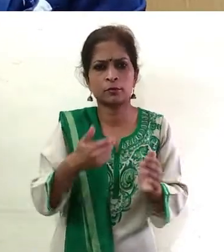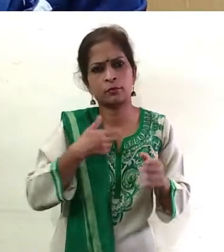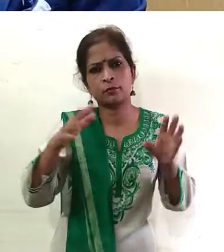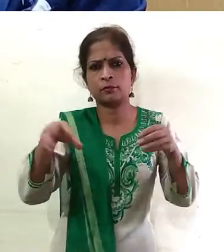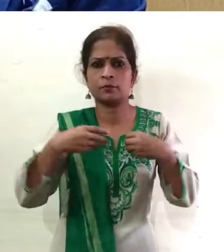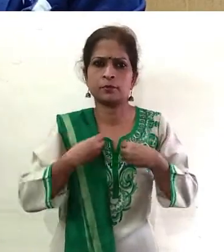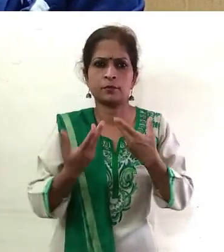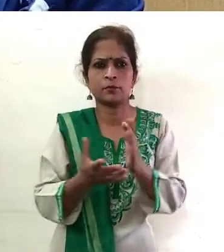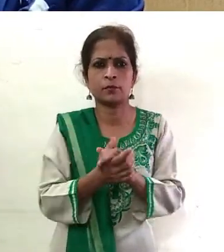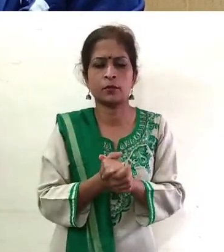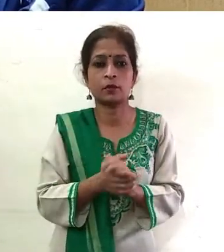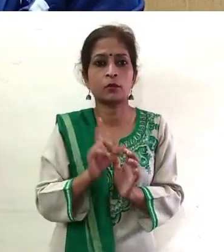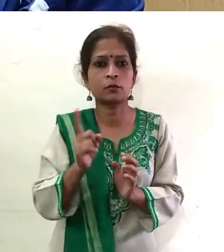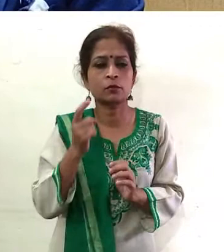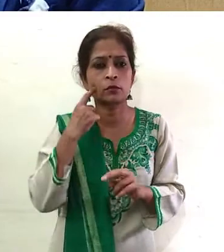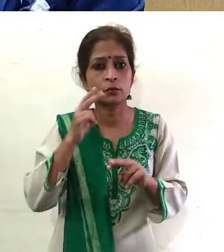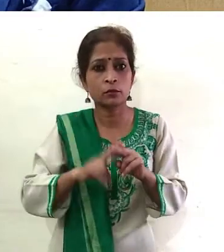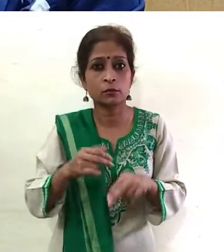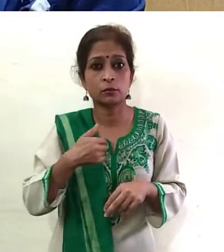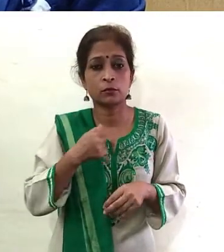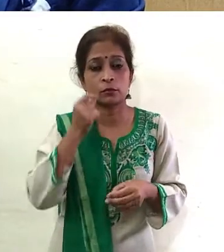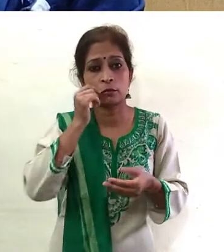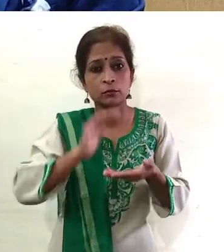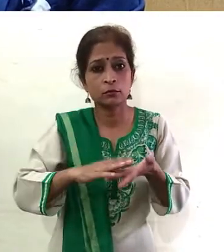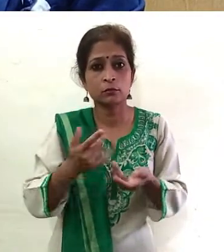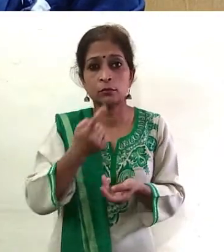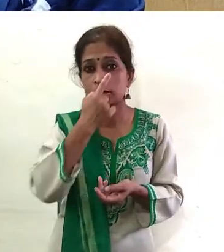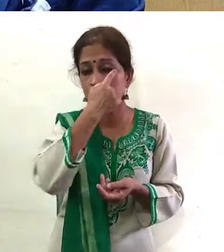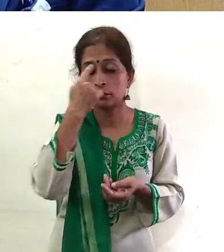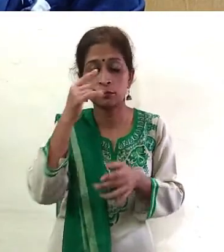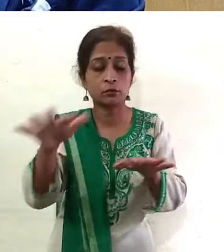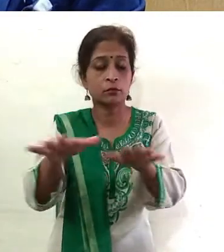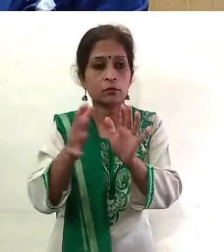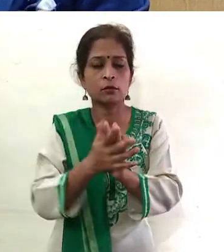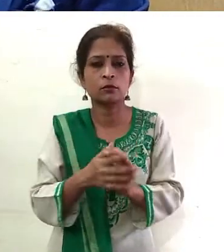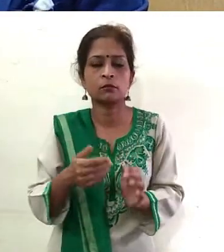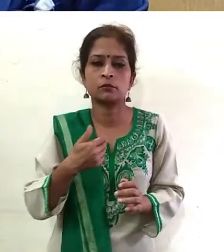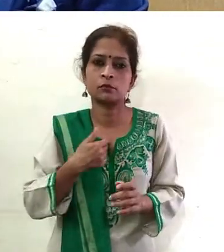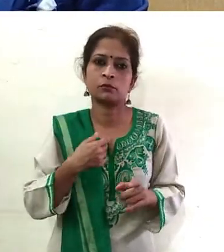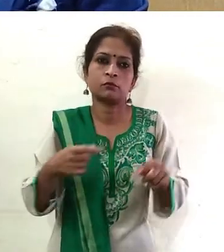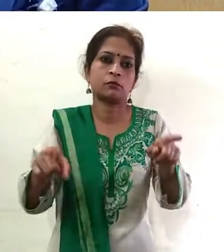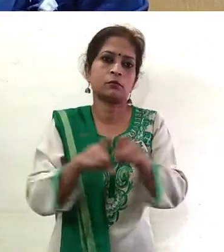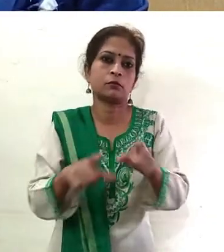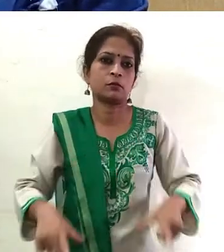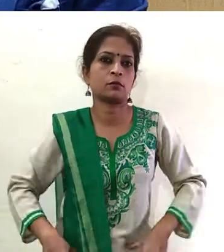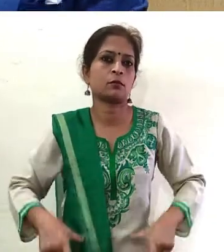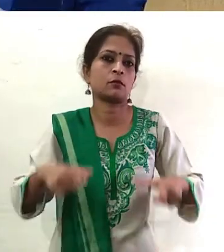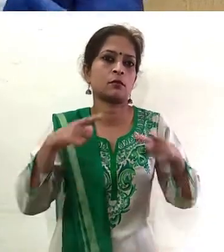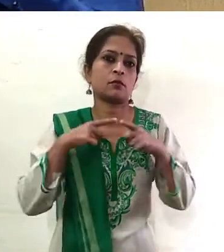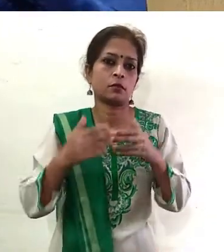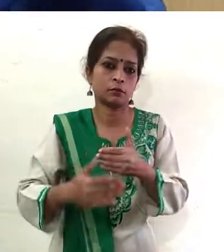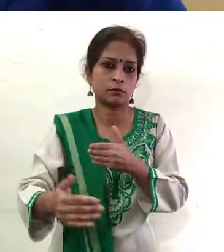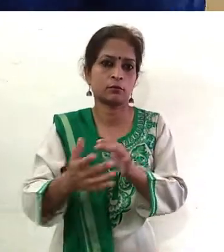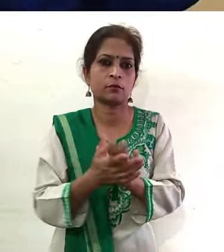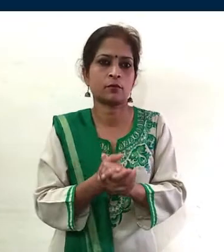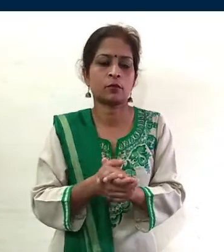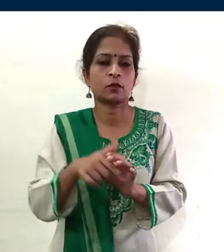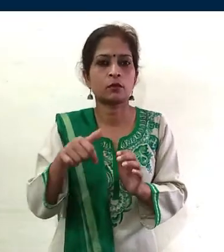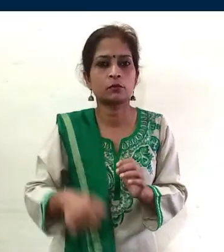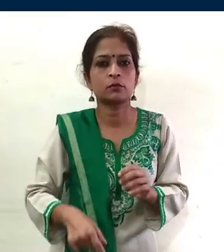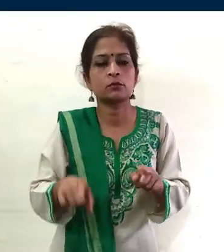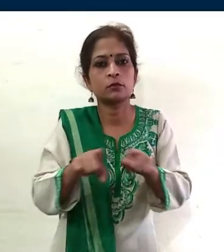मंजूर है पर अगर मेरा पति देख नहीं पाता था कि मैं भी वैसा जीवन यापन करूंगा यह कह कर उन्होंने अपने